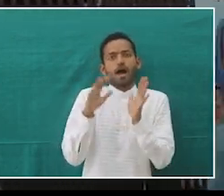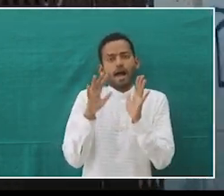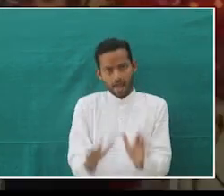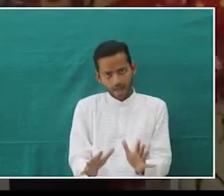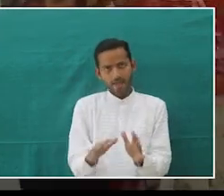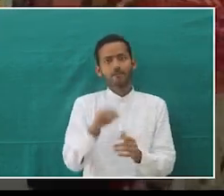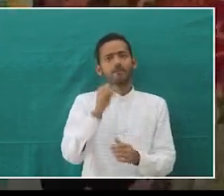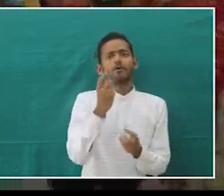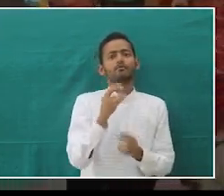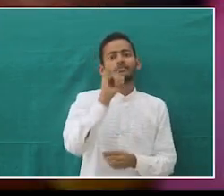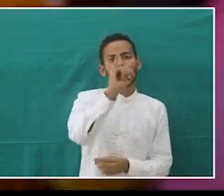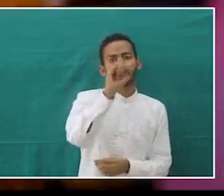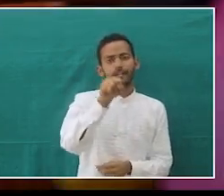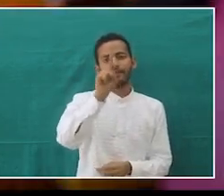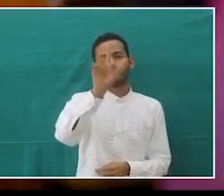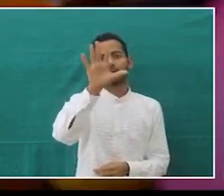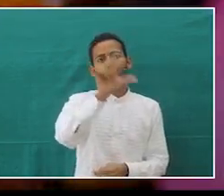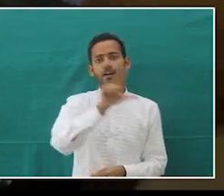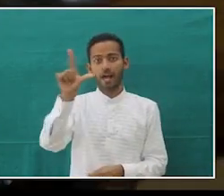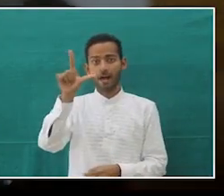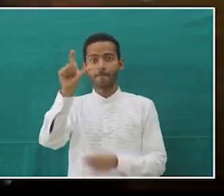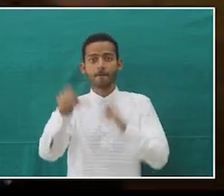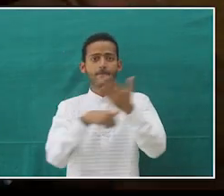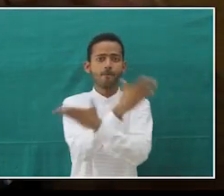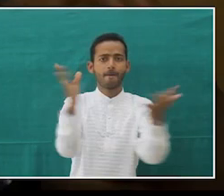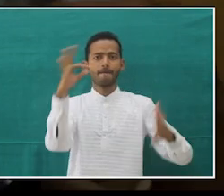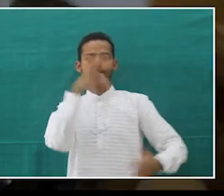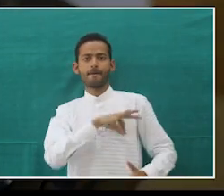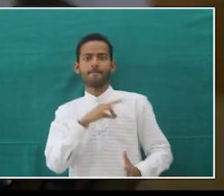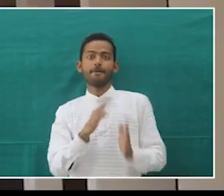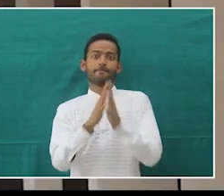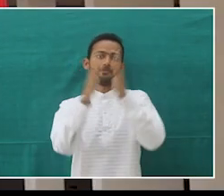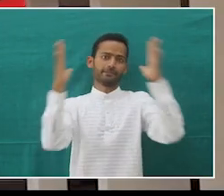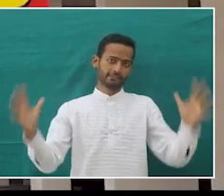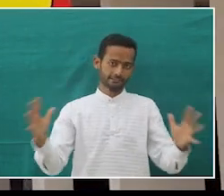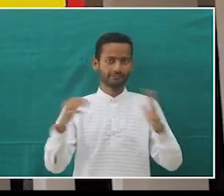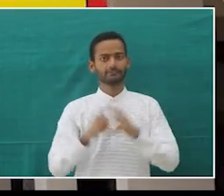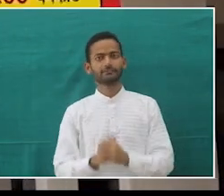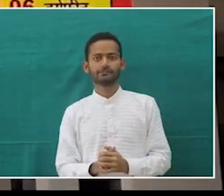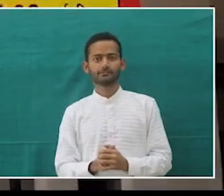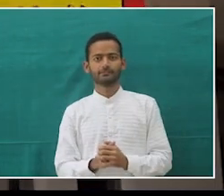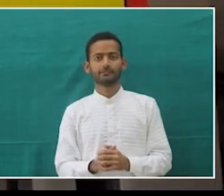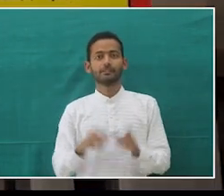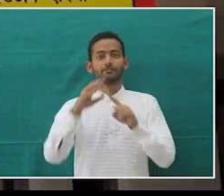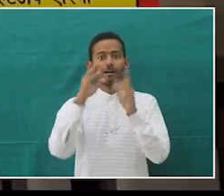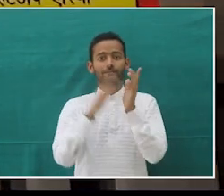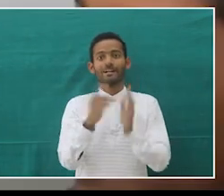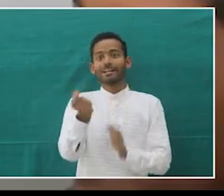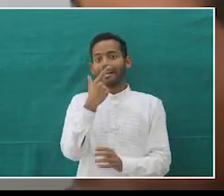आवास योजना के तहत लोन सब्सिडी का प्रावधान किया गया जिसके तहत अख्तर